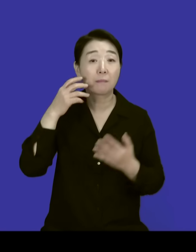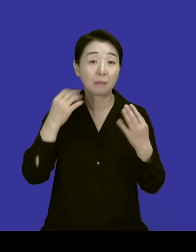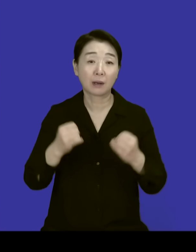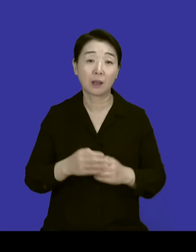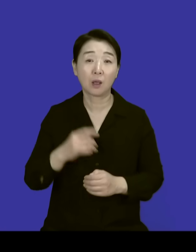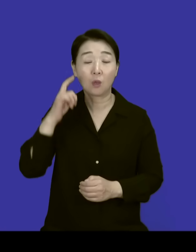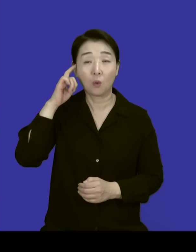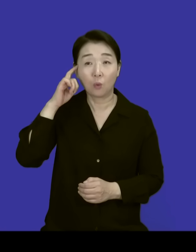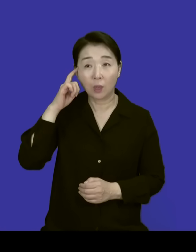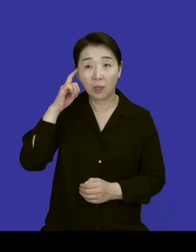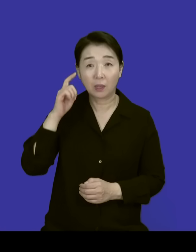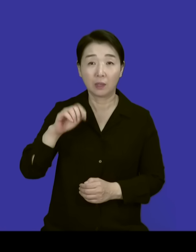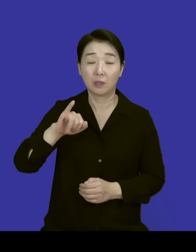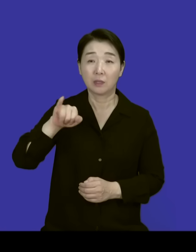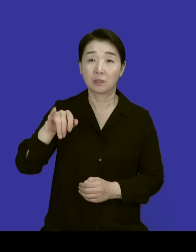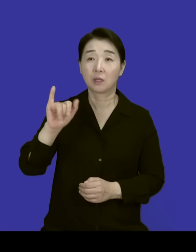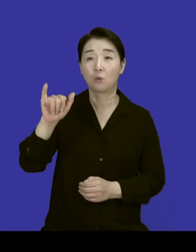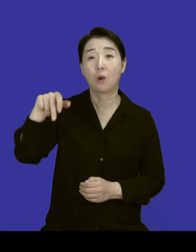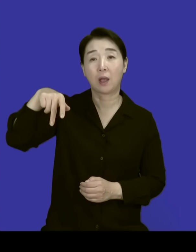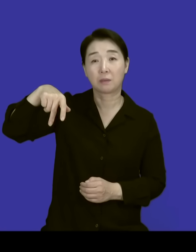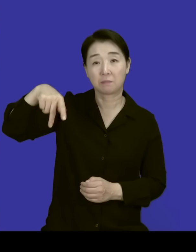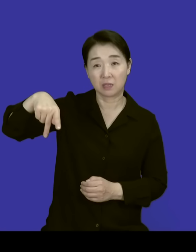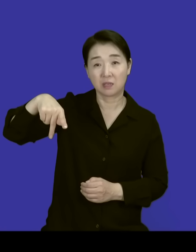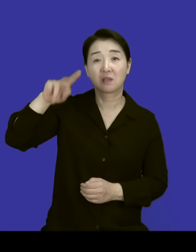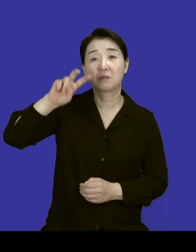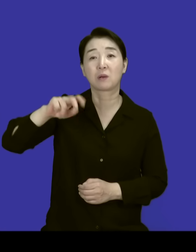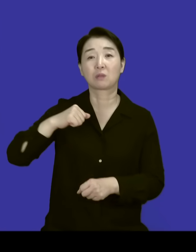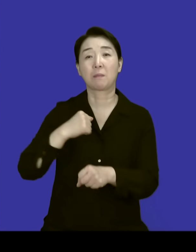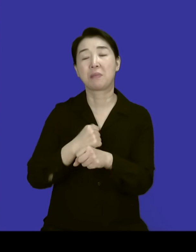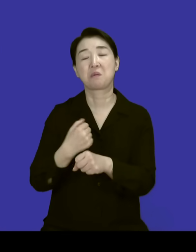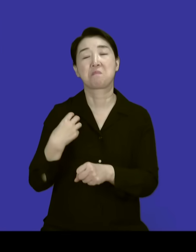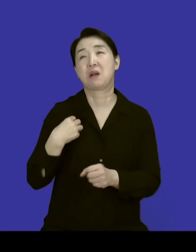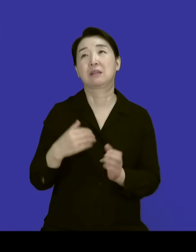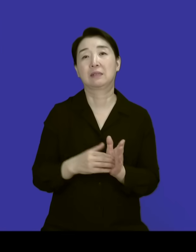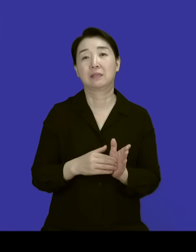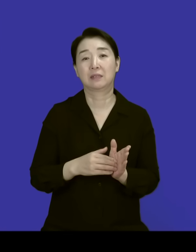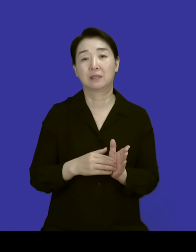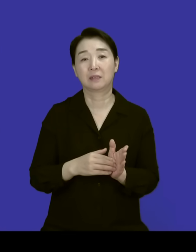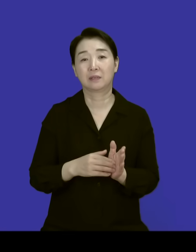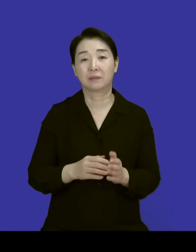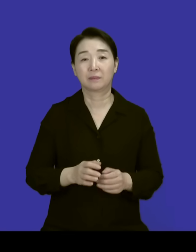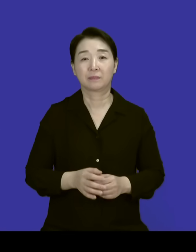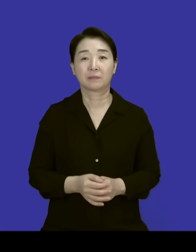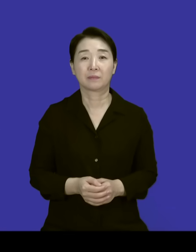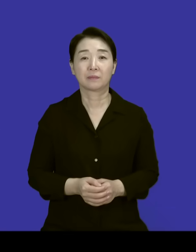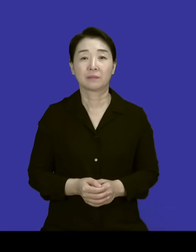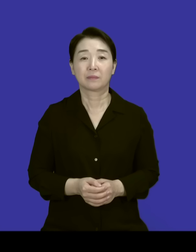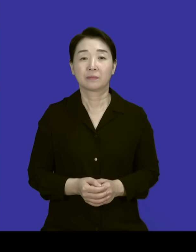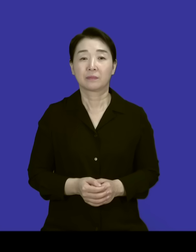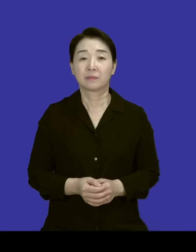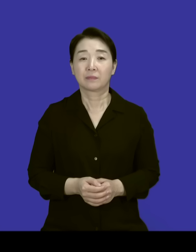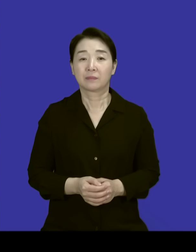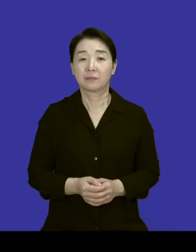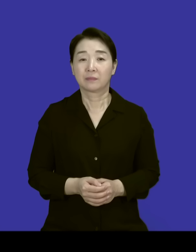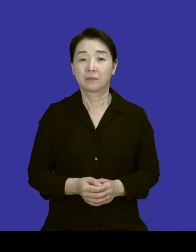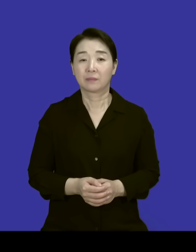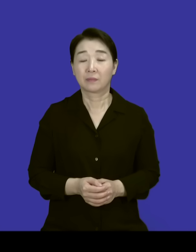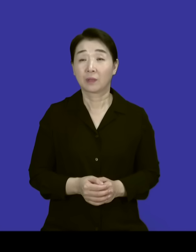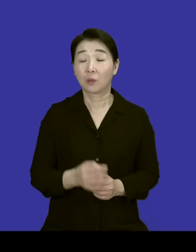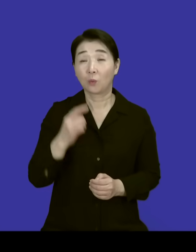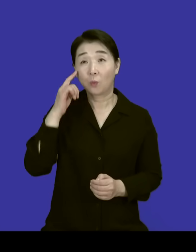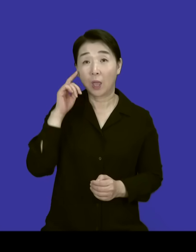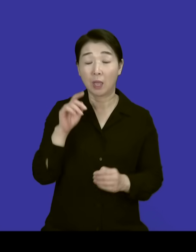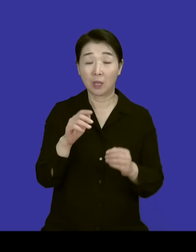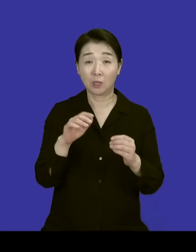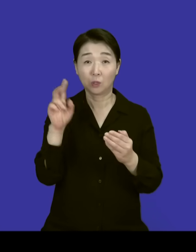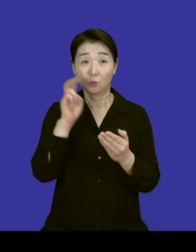심지어 JYP의 음악도 제가 만들 정도니까 그렇죠. 프로듀서가 있는데도 선미 보름달 할 때 그렇죠. 10위 안에 제노가 5곡이 막